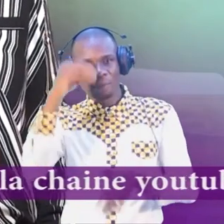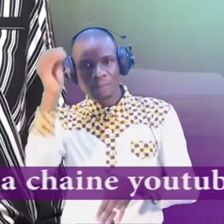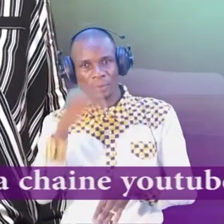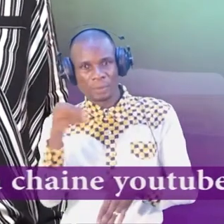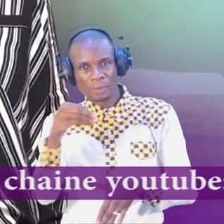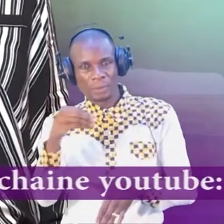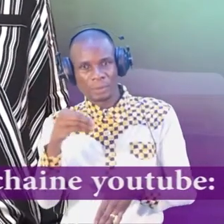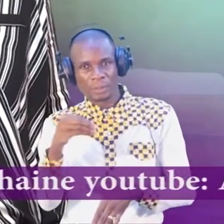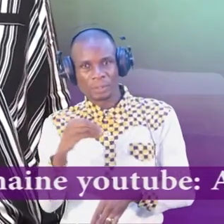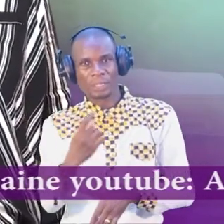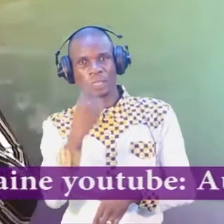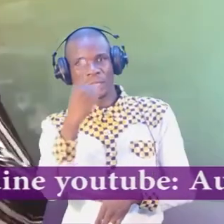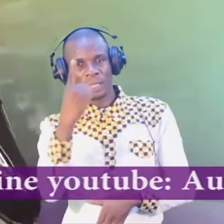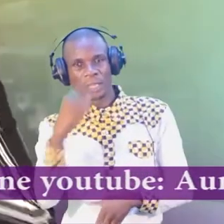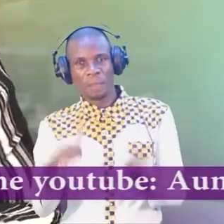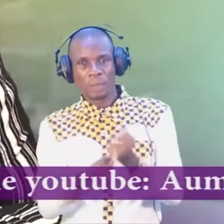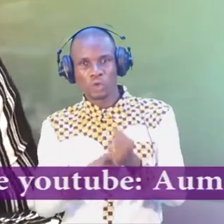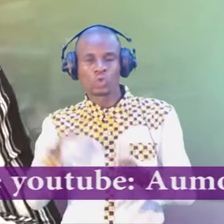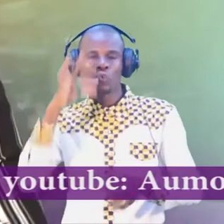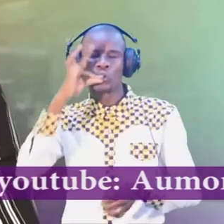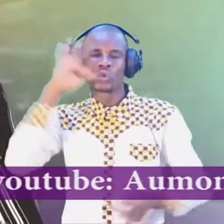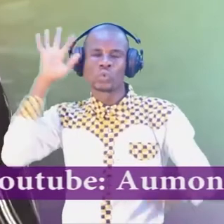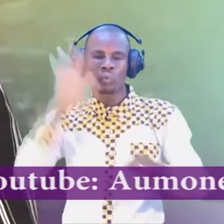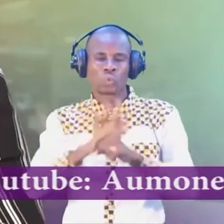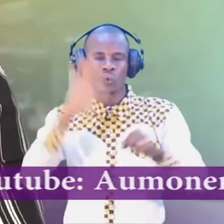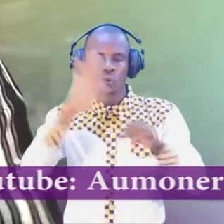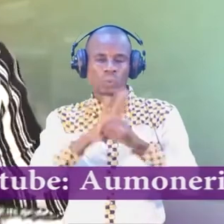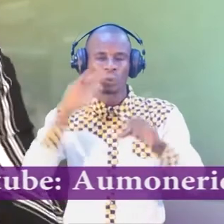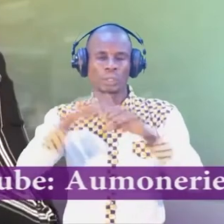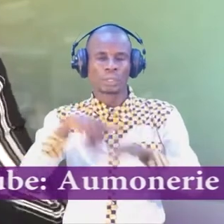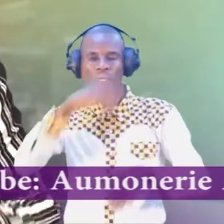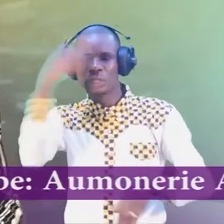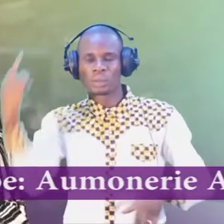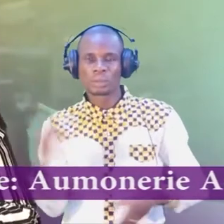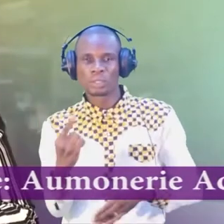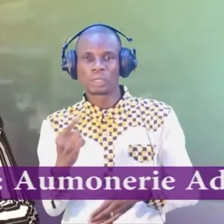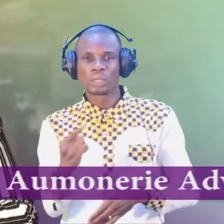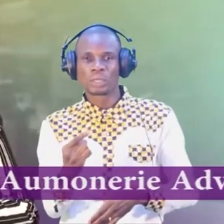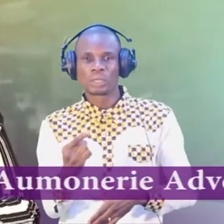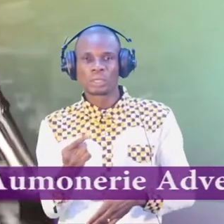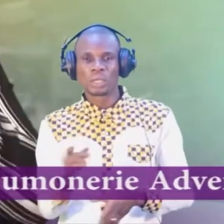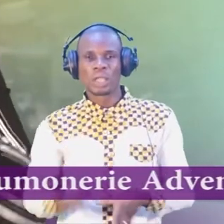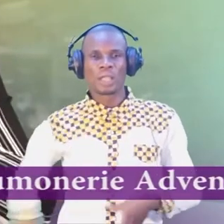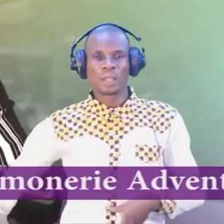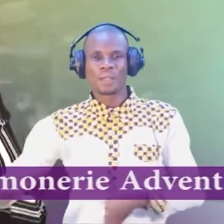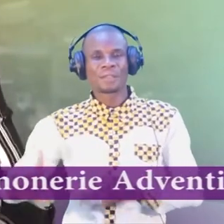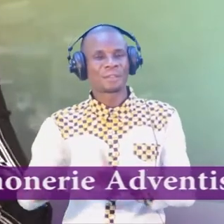wengi wanaamini kwamba sigara inasababisha kansa, saratani, hata na magonjwa mengine.